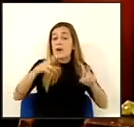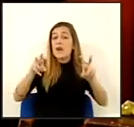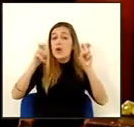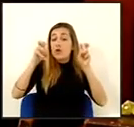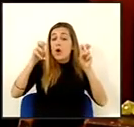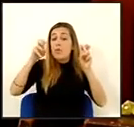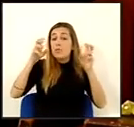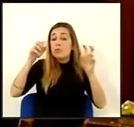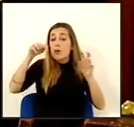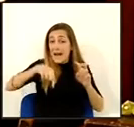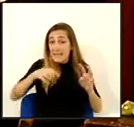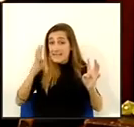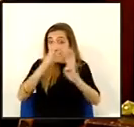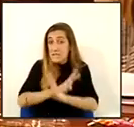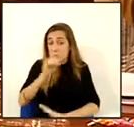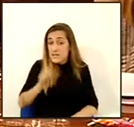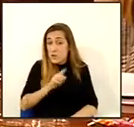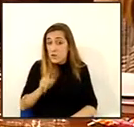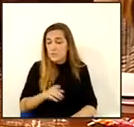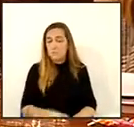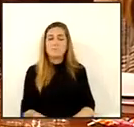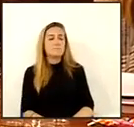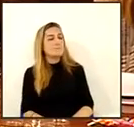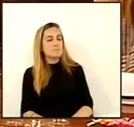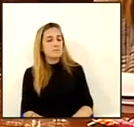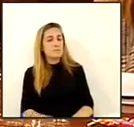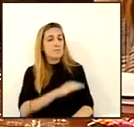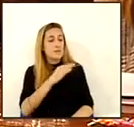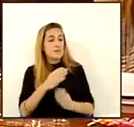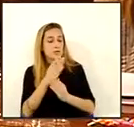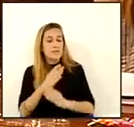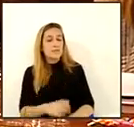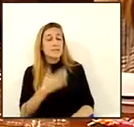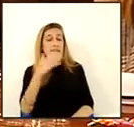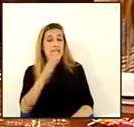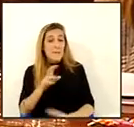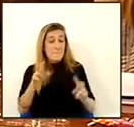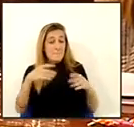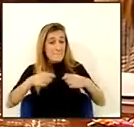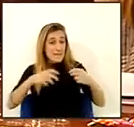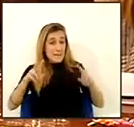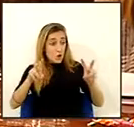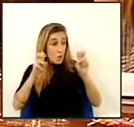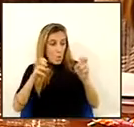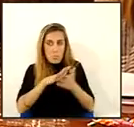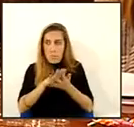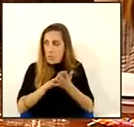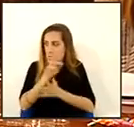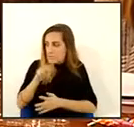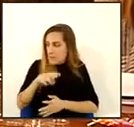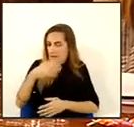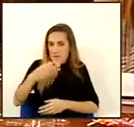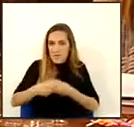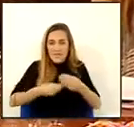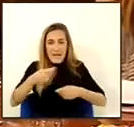aquest mandat? Senyor Serrat? Sí, gràcies. Mercat nou, no se n'ha parlat mai en aquest mandat de fer el Mercat nou. Es